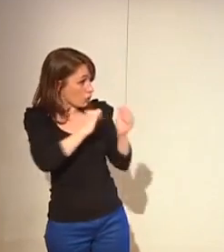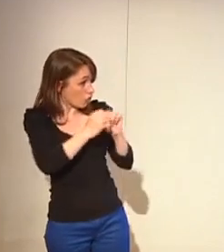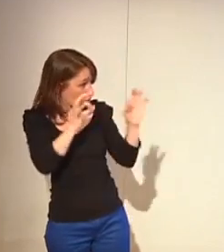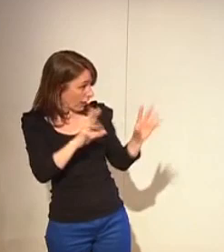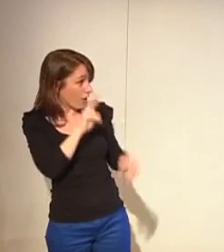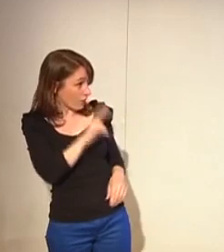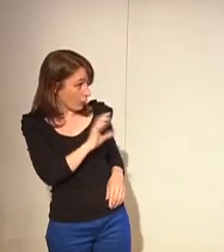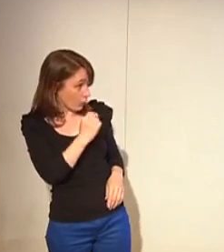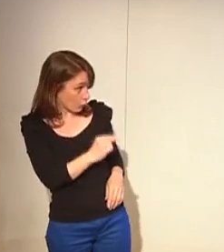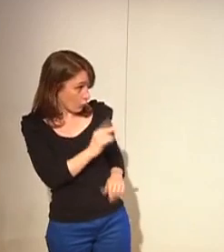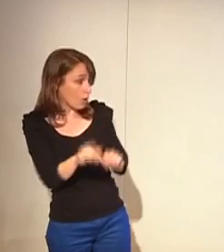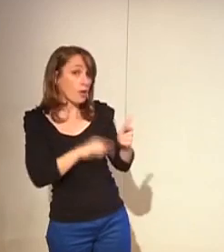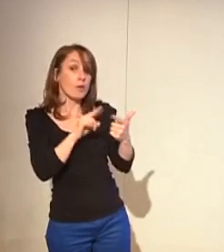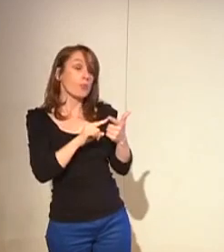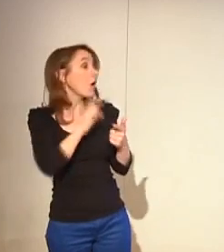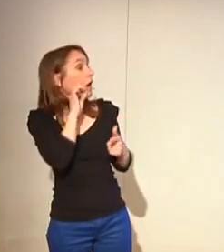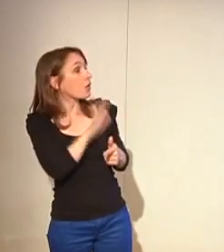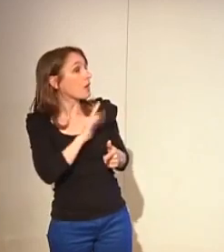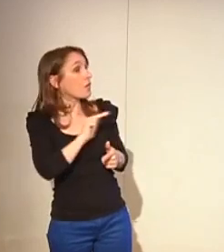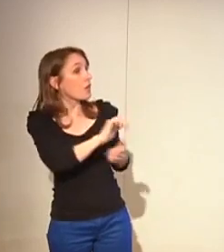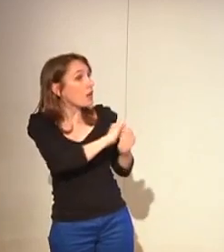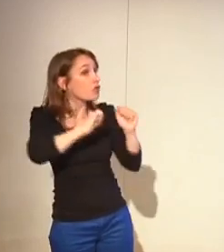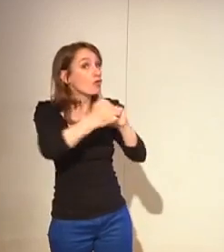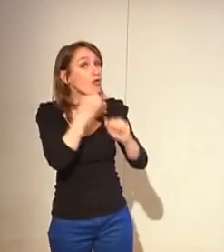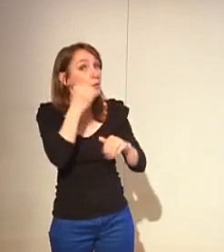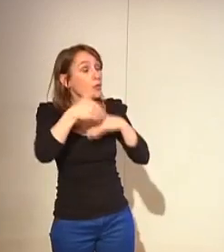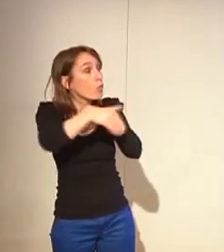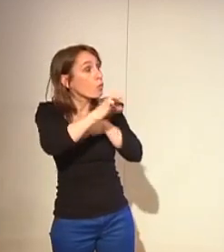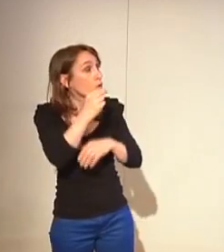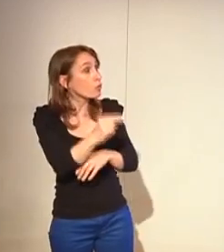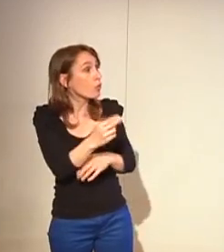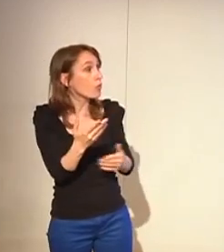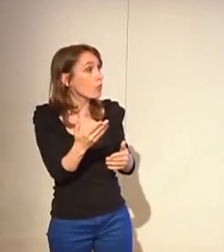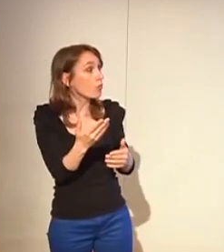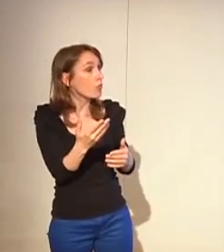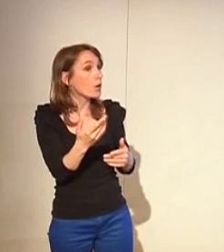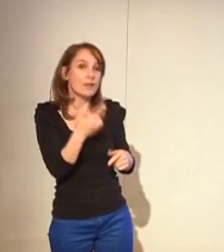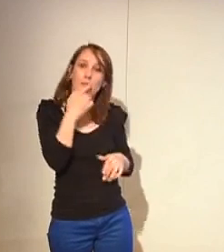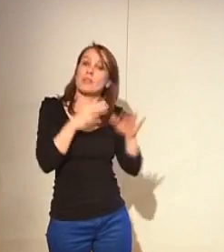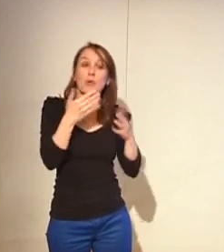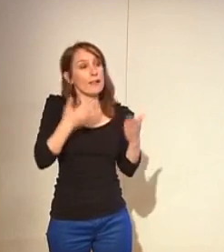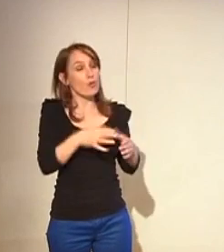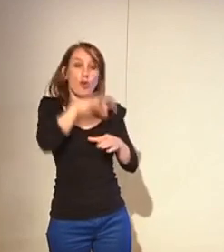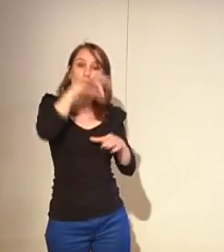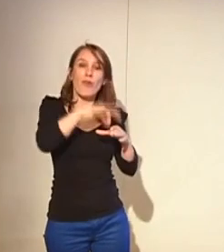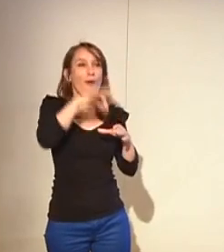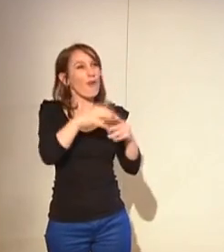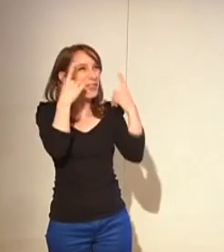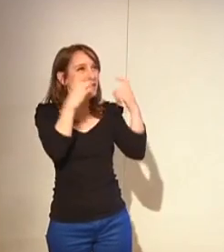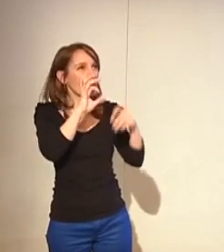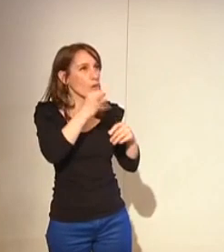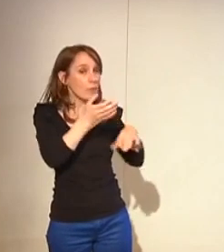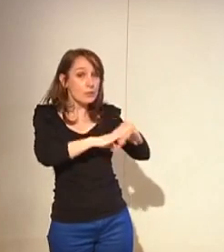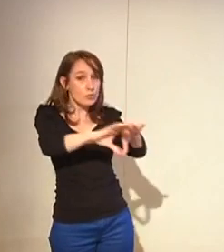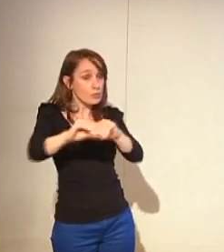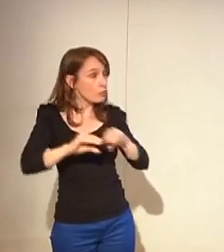pensez qu'il y en aura bientôt à dire que cette délibération serait votée de pure forme aujourd'hui quoi qu'il en soit même si vous me